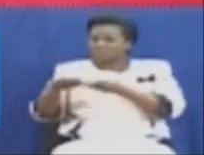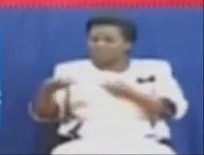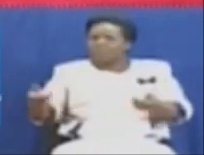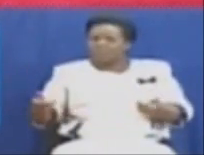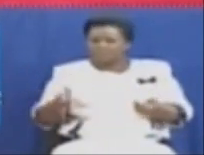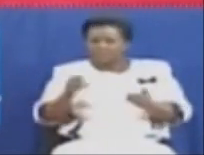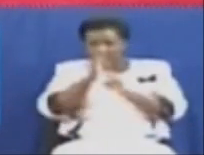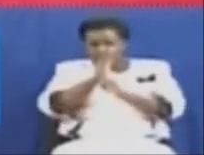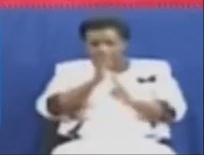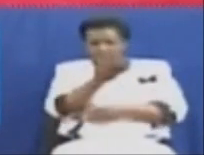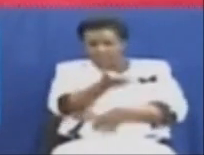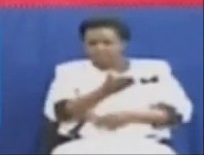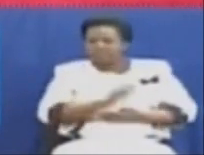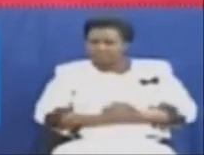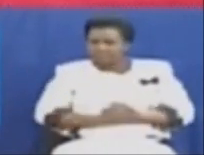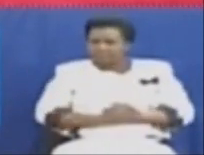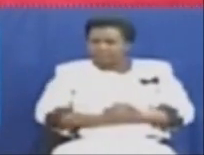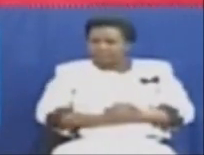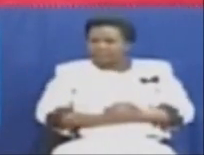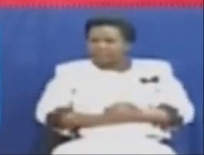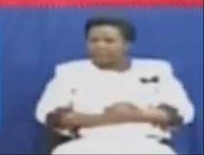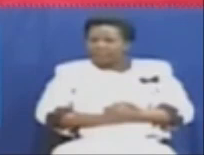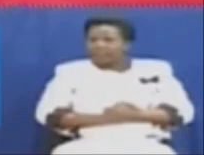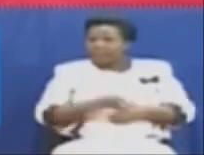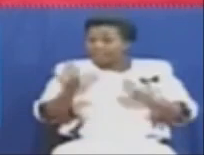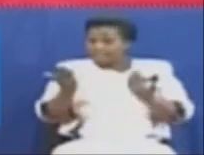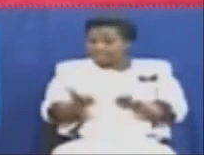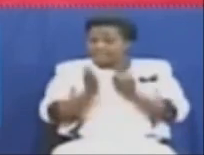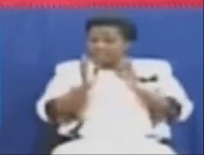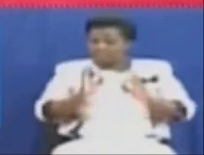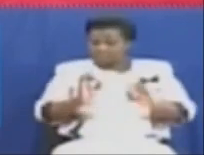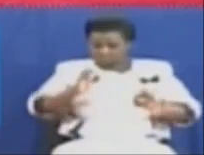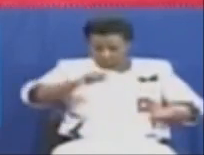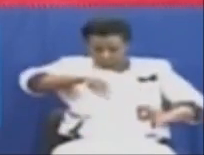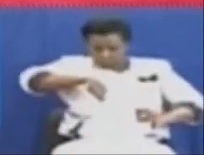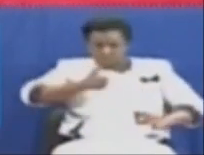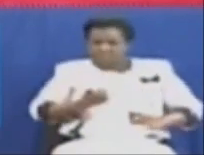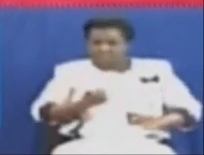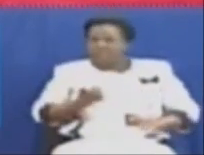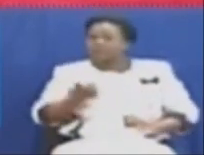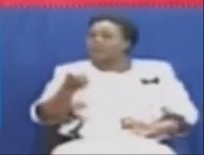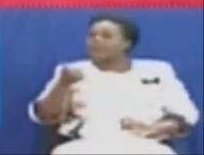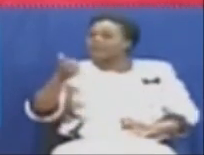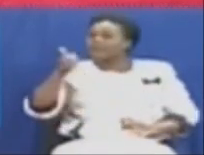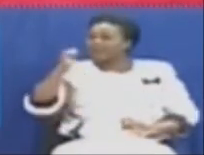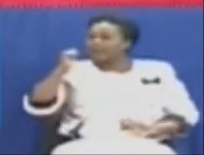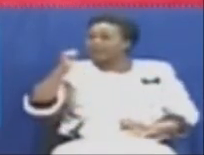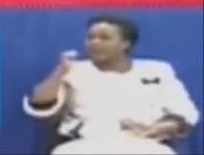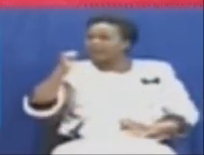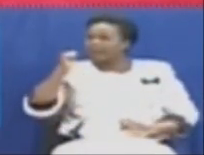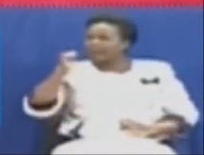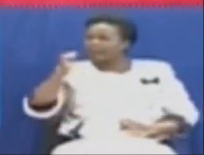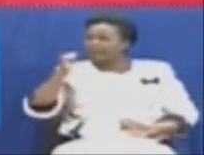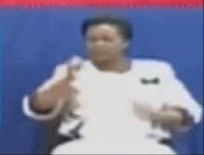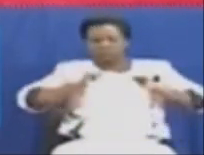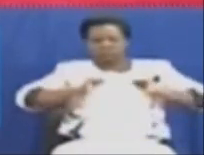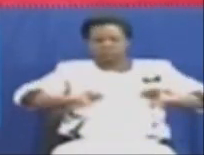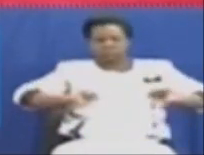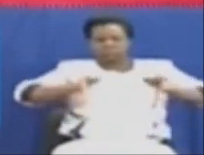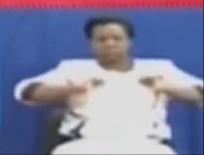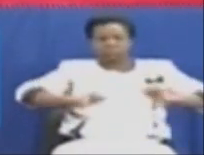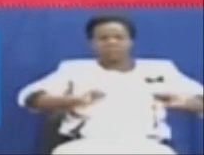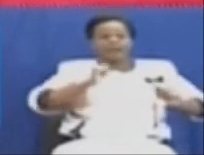yote ambayo yamekumbwa na tatizo hili la mafuriko. Na Mheshimiwa mbunge naye ametoa pole, jambo zuri, jambo